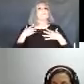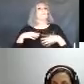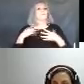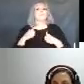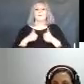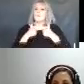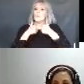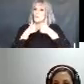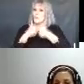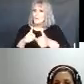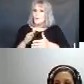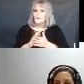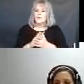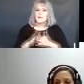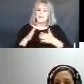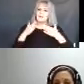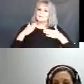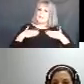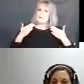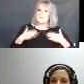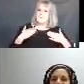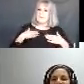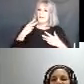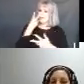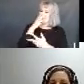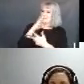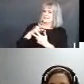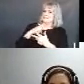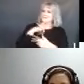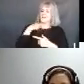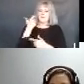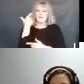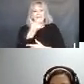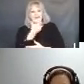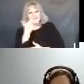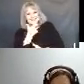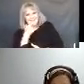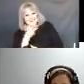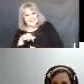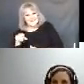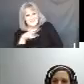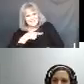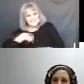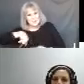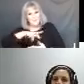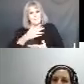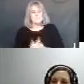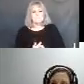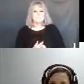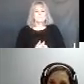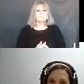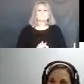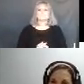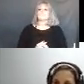hoor. Ek is diepe indruk. Ook. Is jy ook?